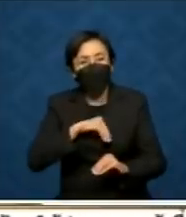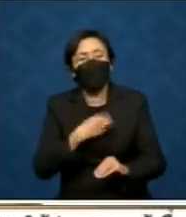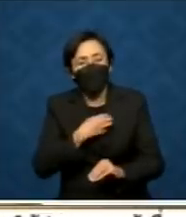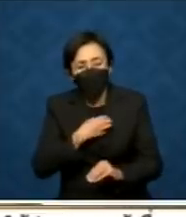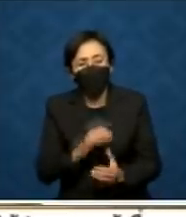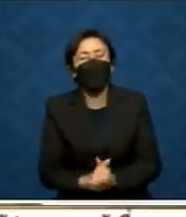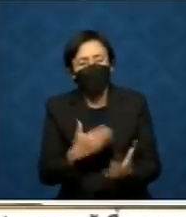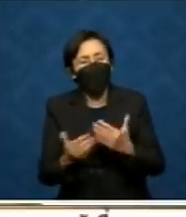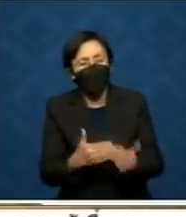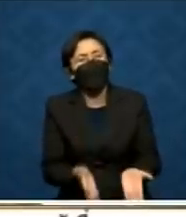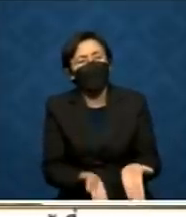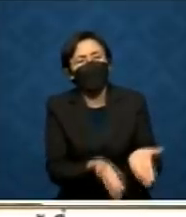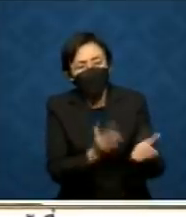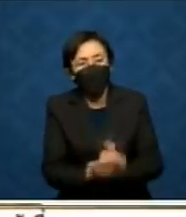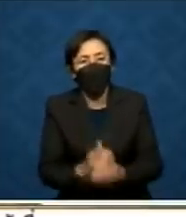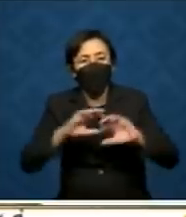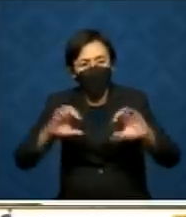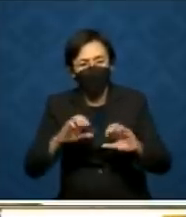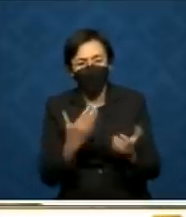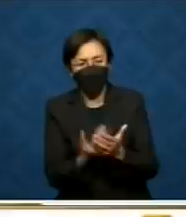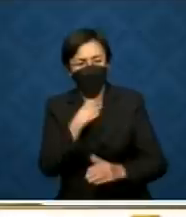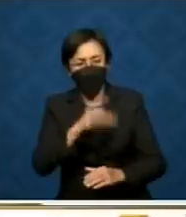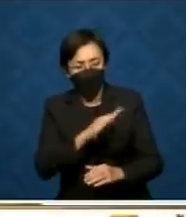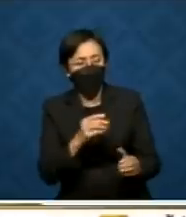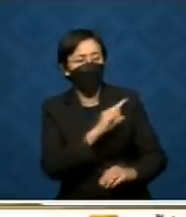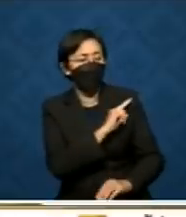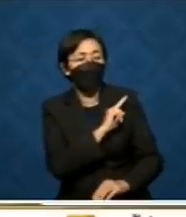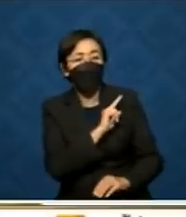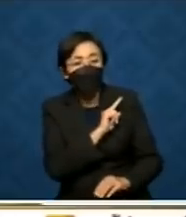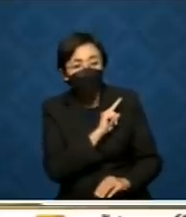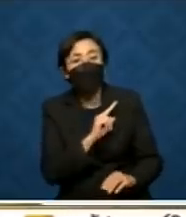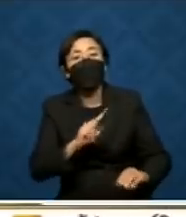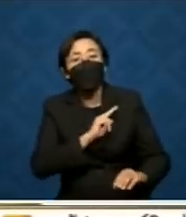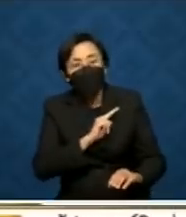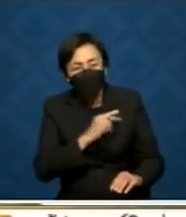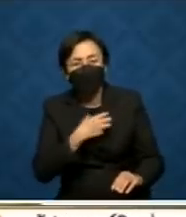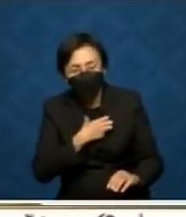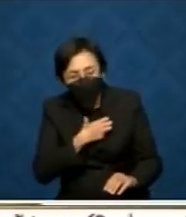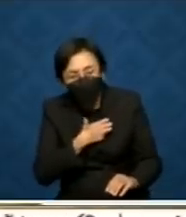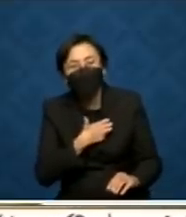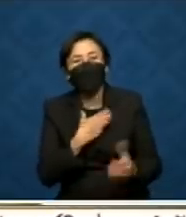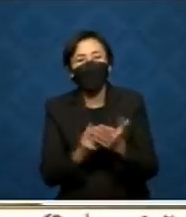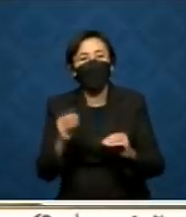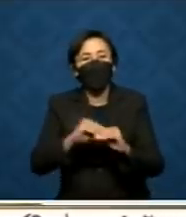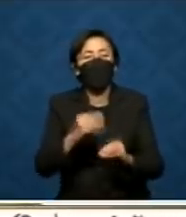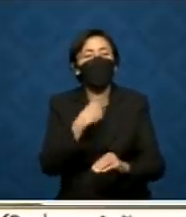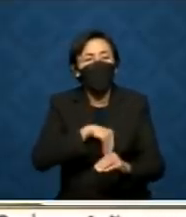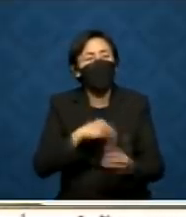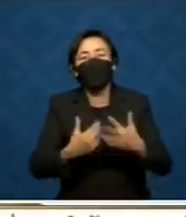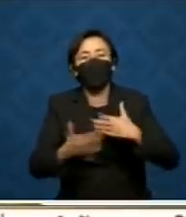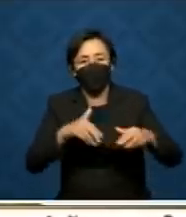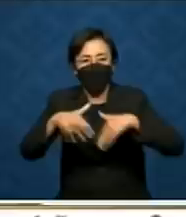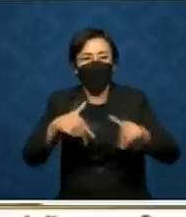ก็ให้เขาไปแต่รับอย่าไปเอาก็พอเอกชนเค้าให้เขาขอจะบ้านได้ฉีดดีแล้วท้องถิ่นนี่